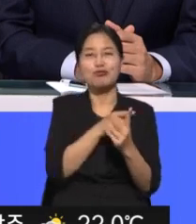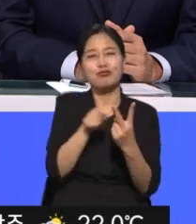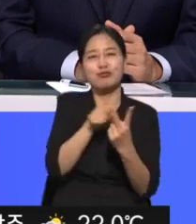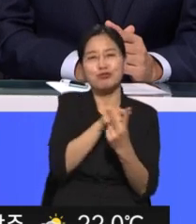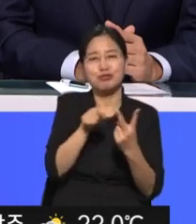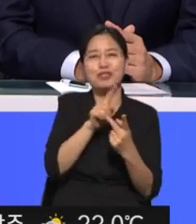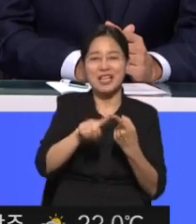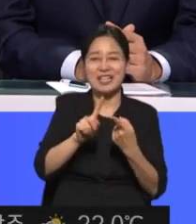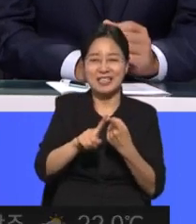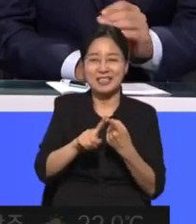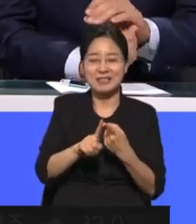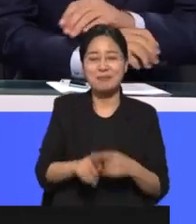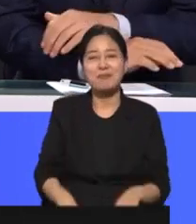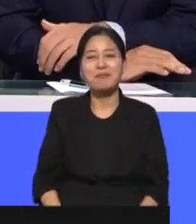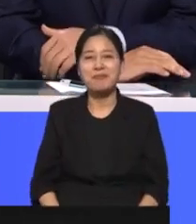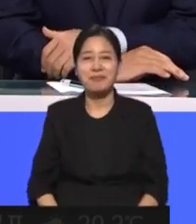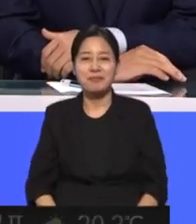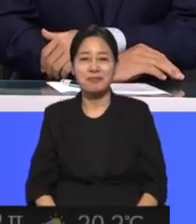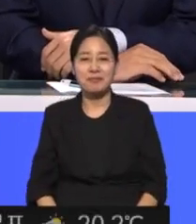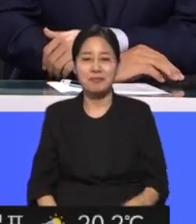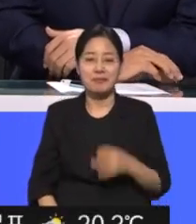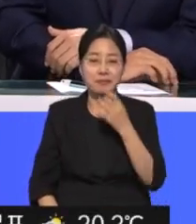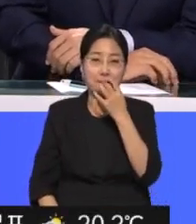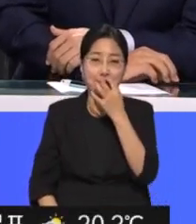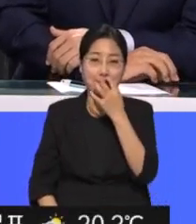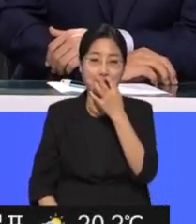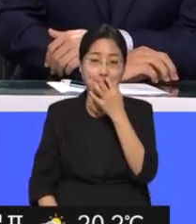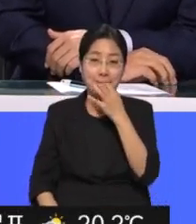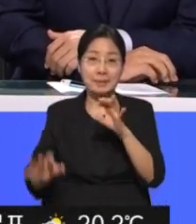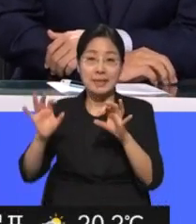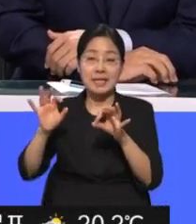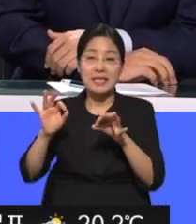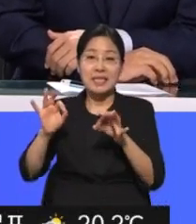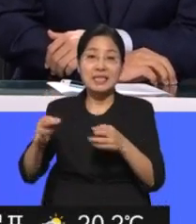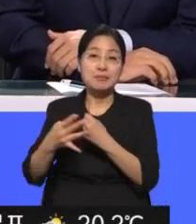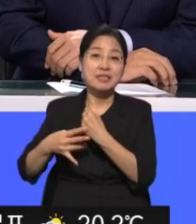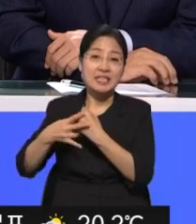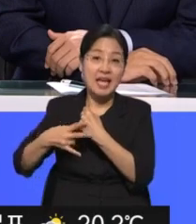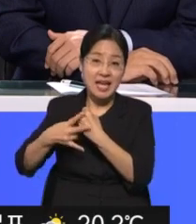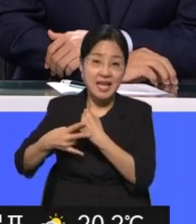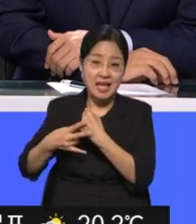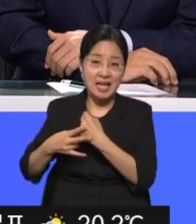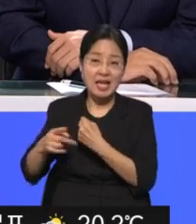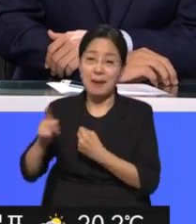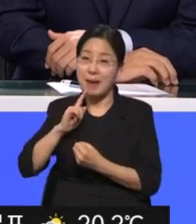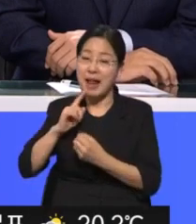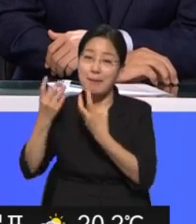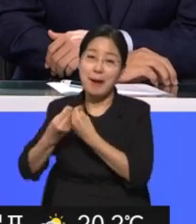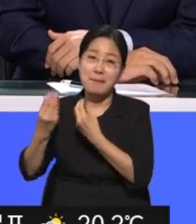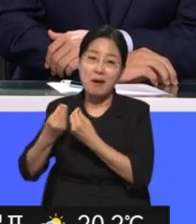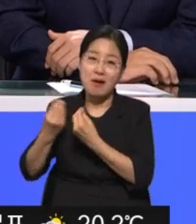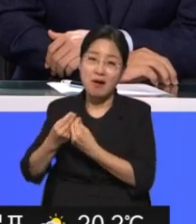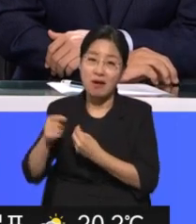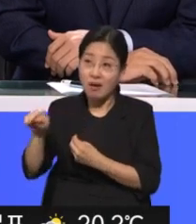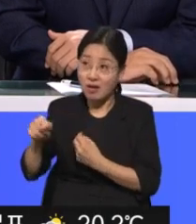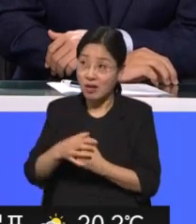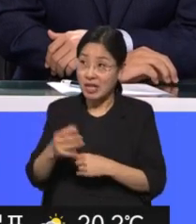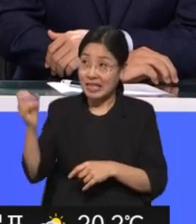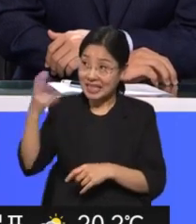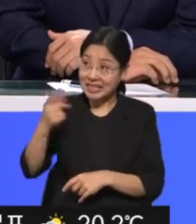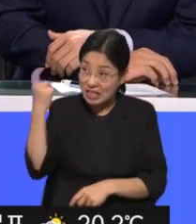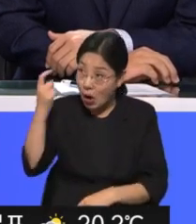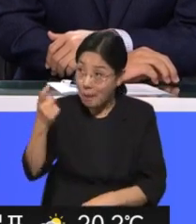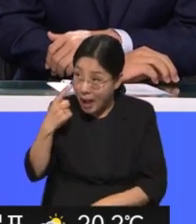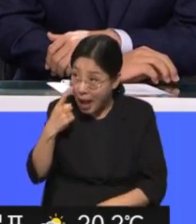의견을 주셨습니다. 강승환님, 김은혜 수석 그냥 한두 번 들으면 말 것을 해명으로 더 들어보라고 해서 온